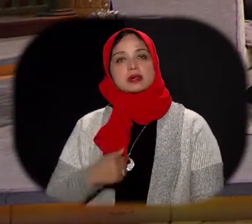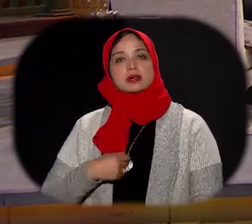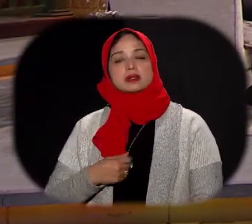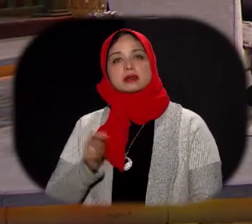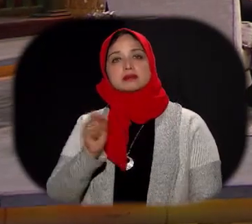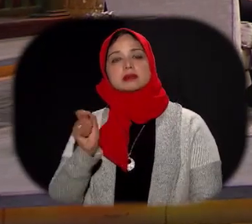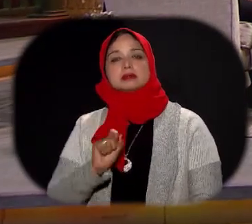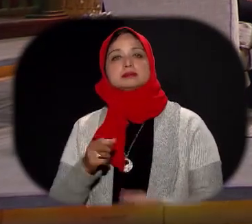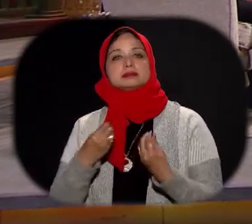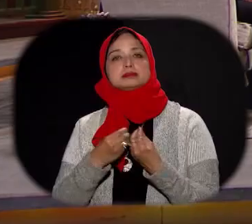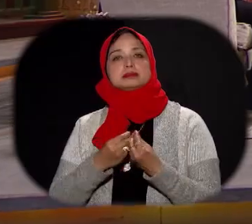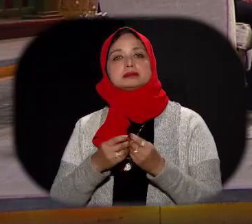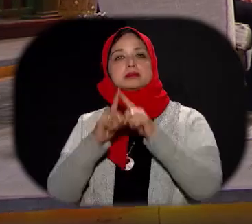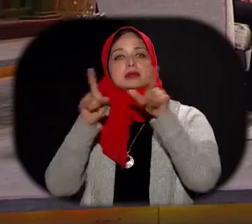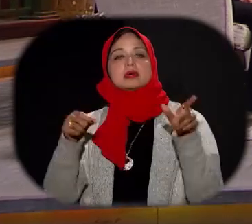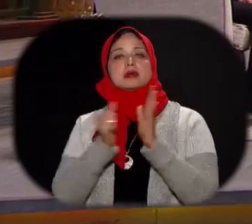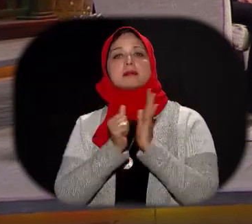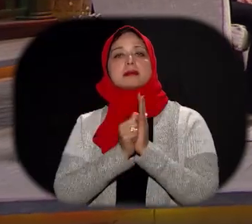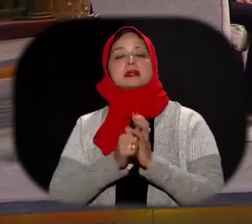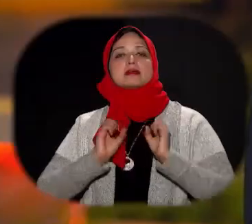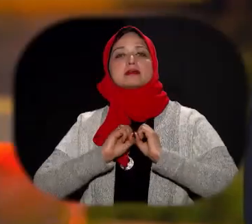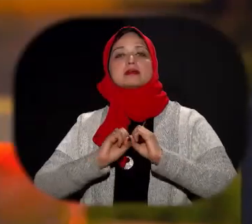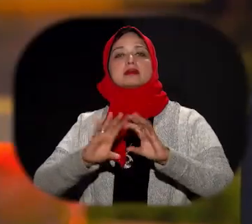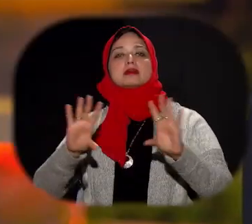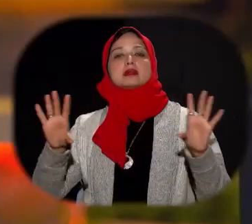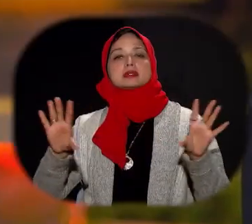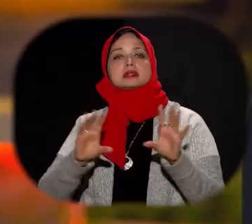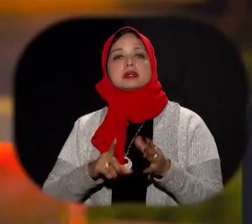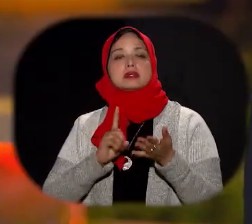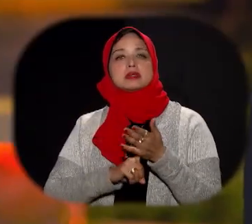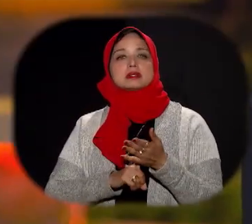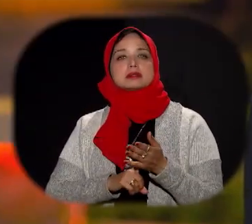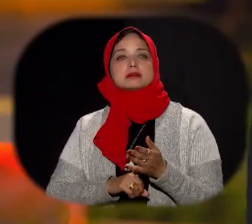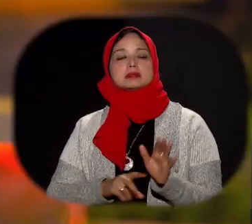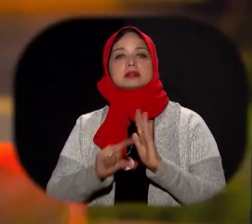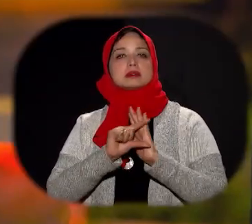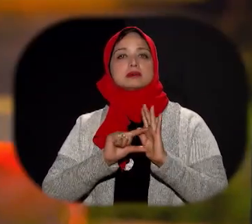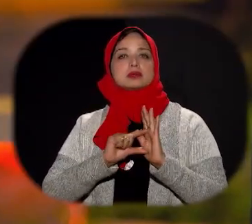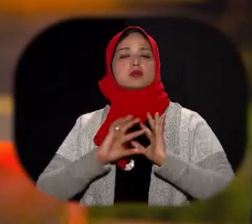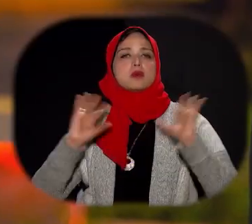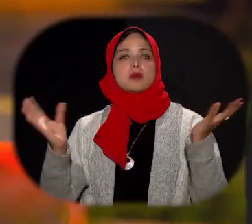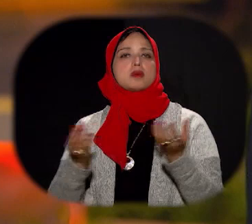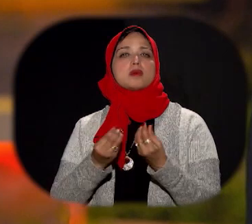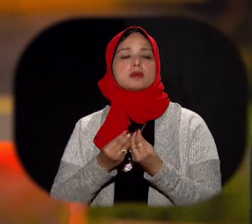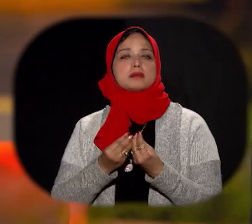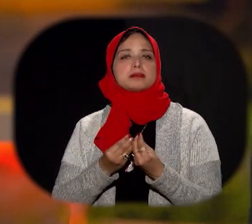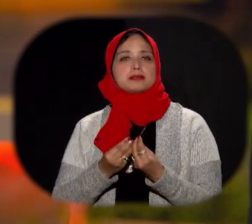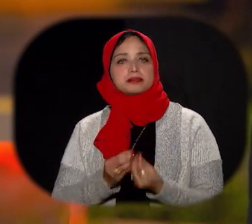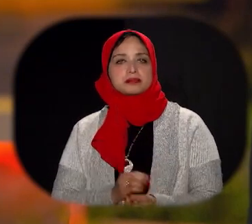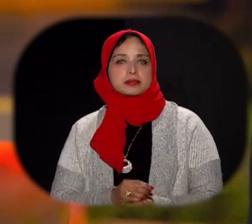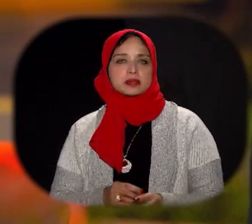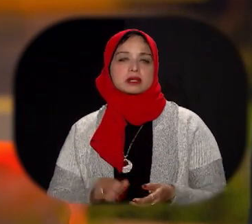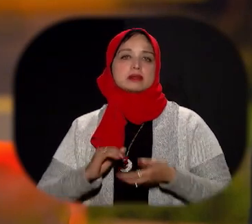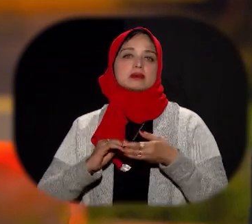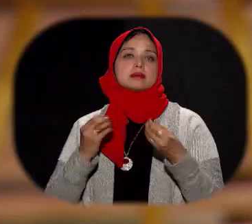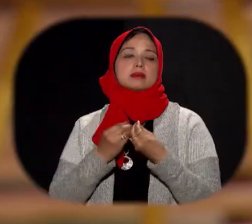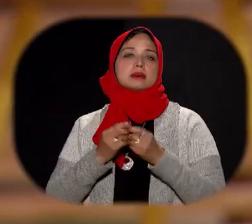ايوه اتفاقيات وليهم حقوق نشر ف الموضوع هو ما بيوش تطوعي لا الموضوع كله ا مدفوع